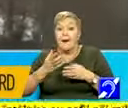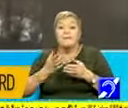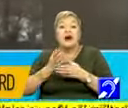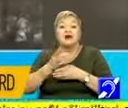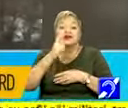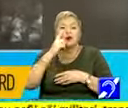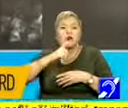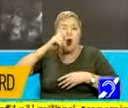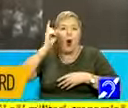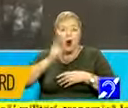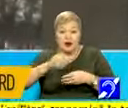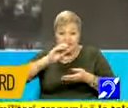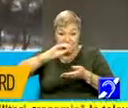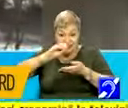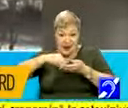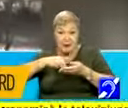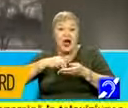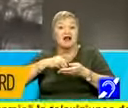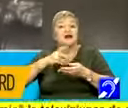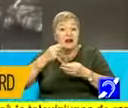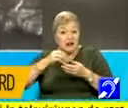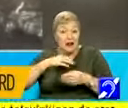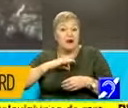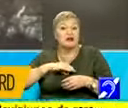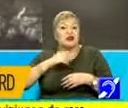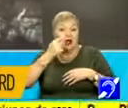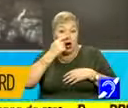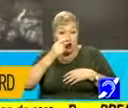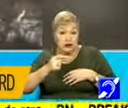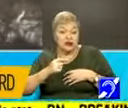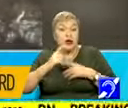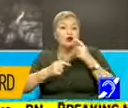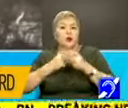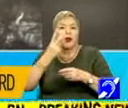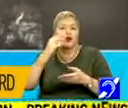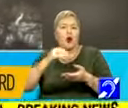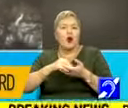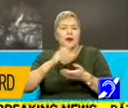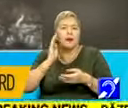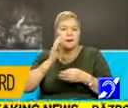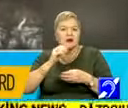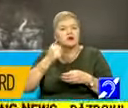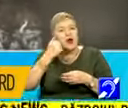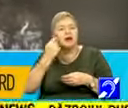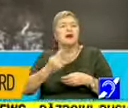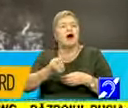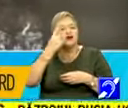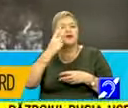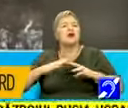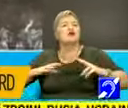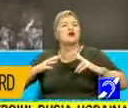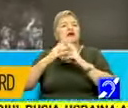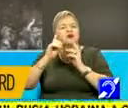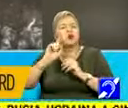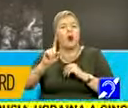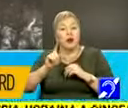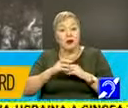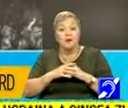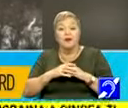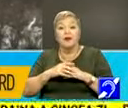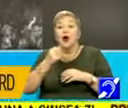decret semnat de Vladimir Putin după 2014, după ce a fost primul conflict în Donbass, unde